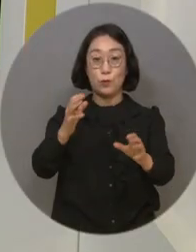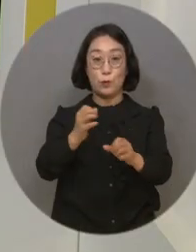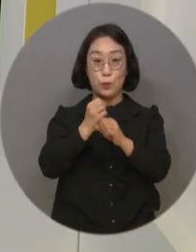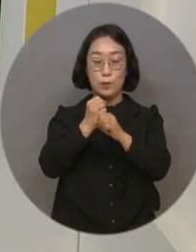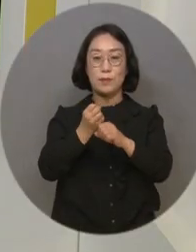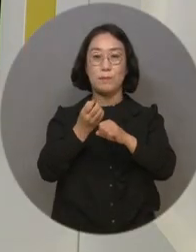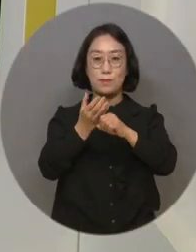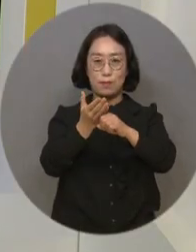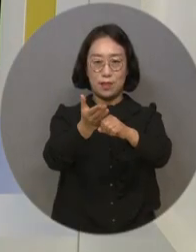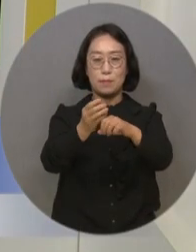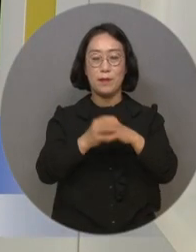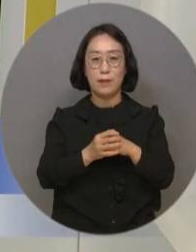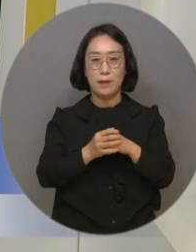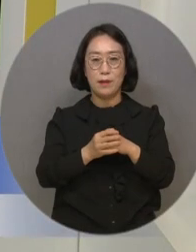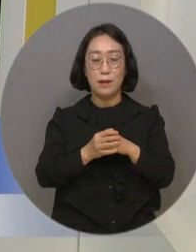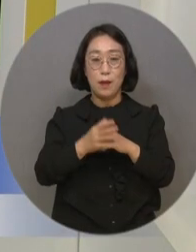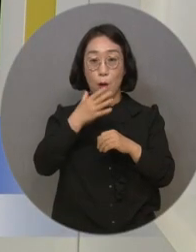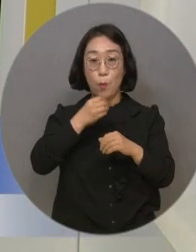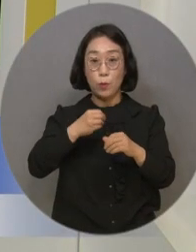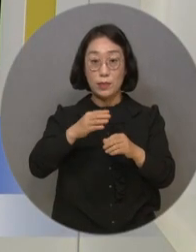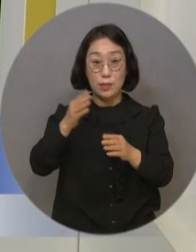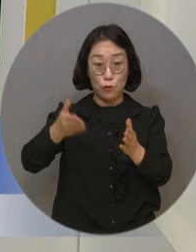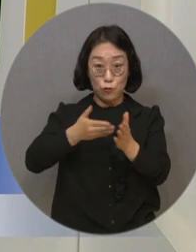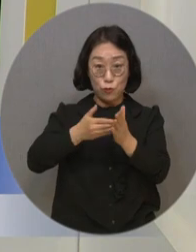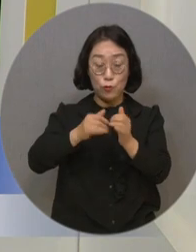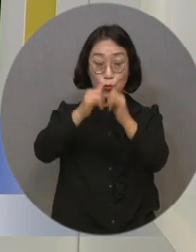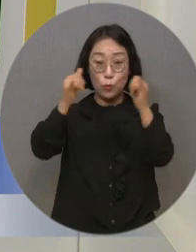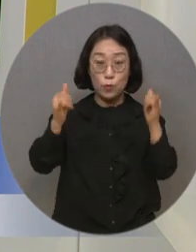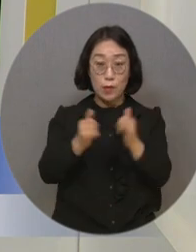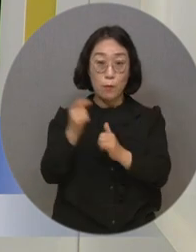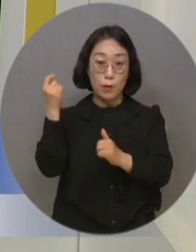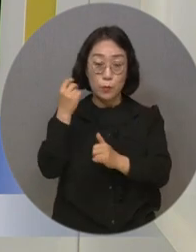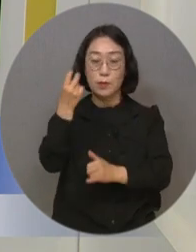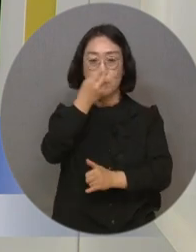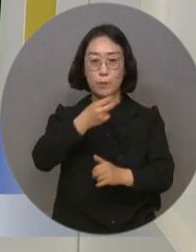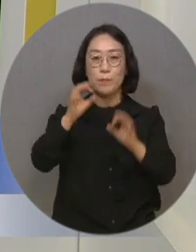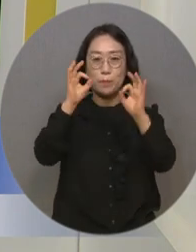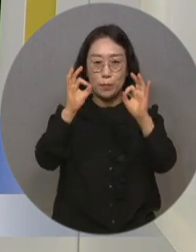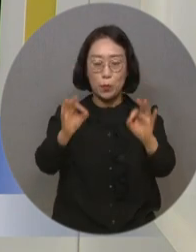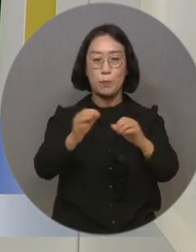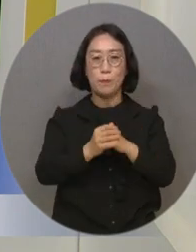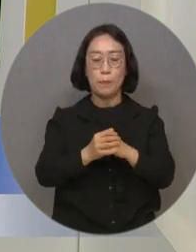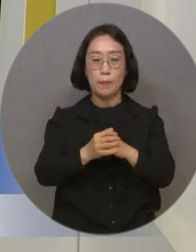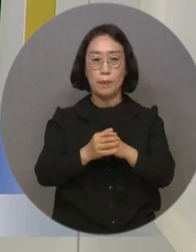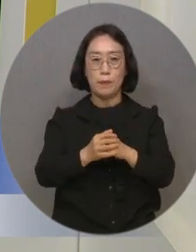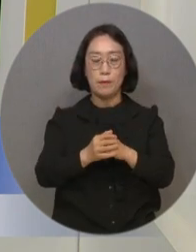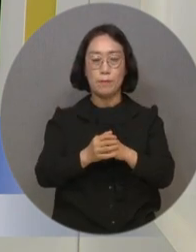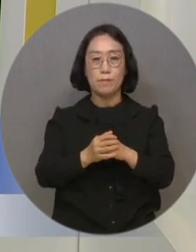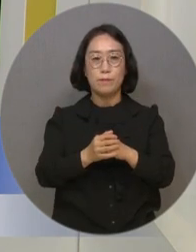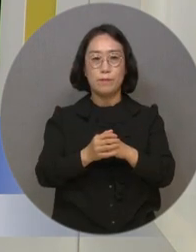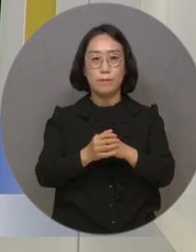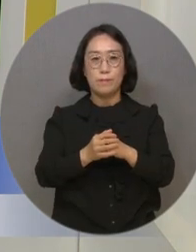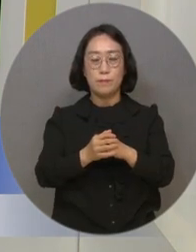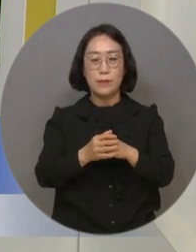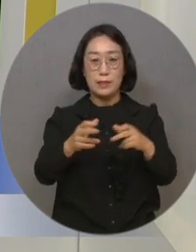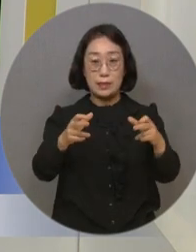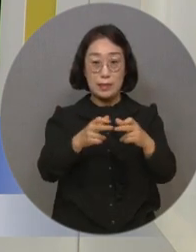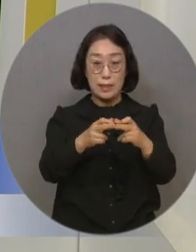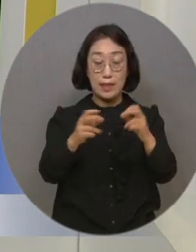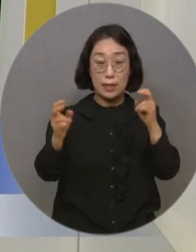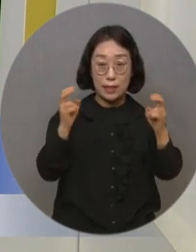브리핑 박정인입니다 웰페어뉴스와 함께 사회복지개 이슈를 만나봅니다 첫 번째 기사입니다